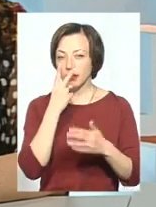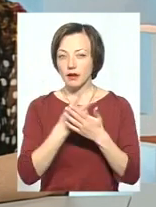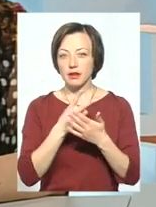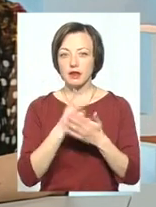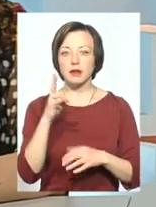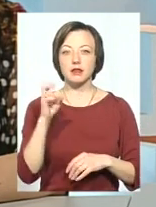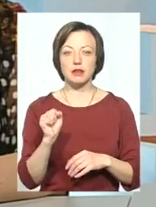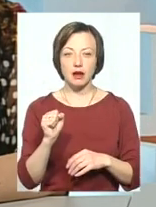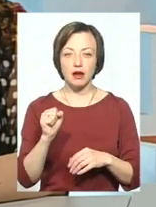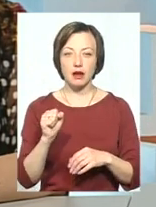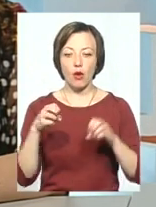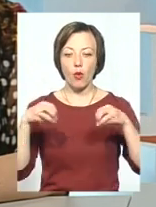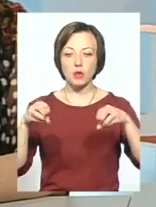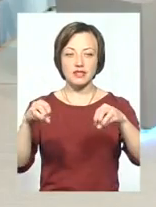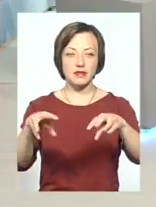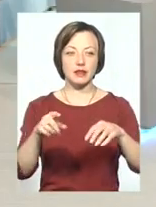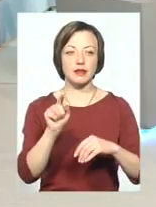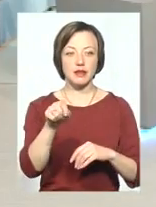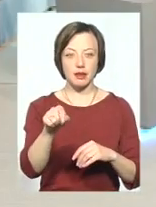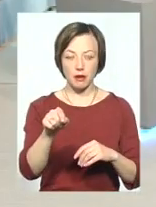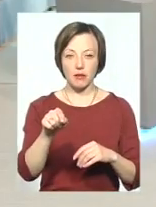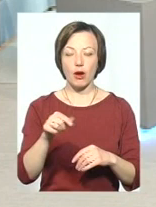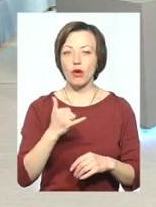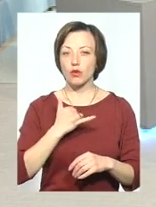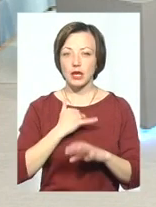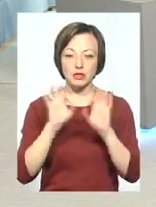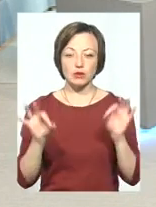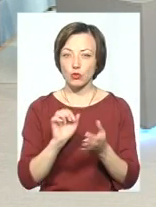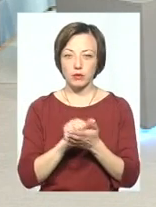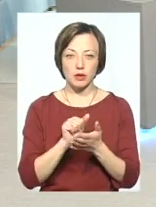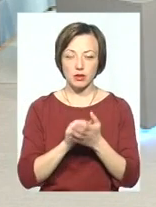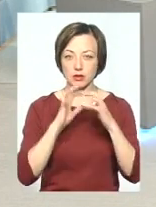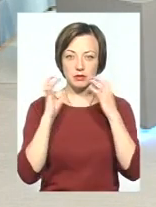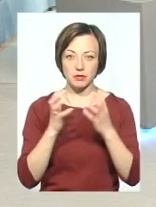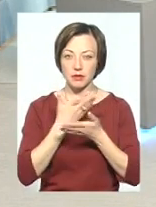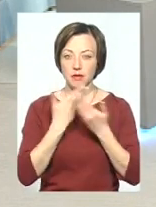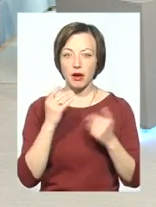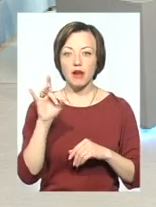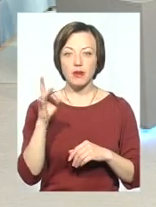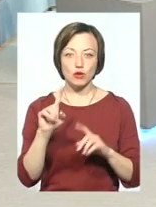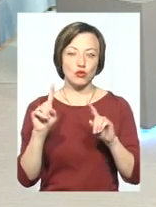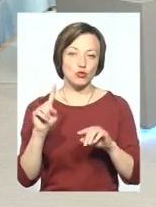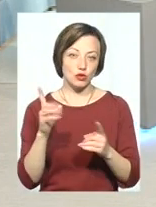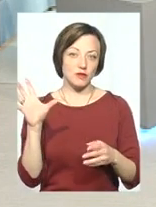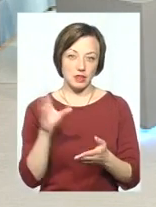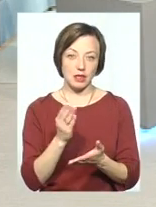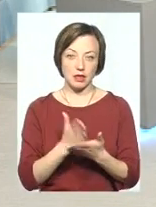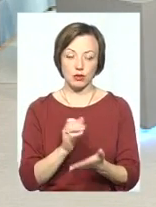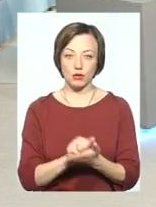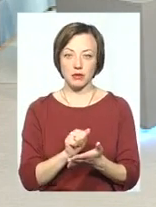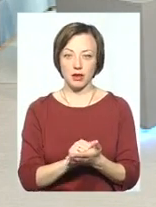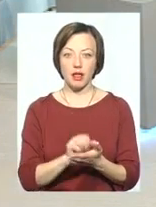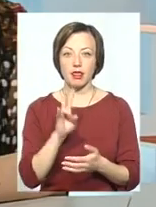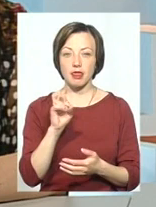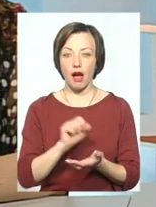на освітлення, яке там. У нас ні одної документації не збереглось. В Рівному чомусь є повністю вся документація на